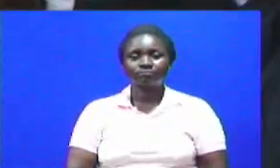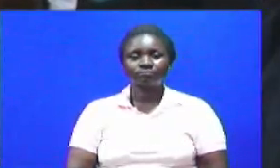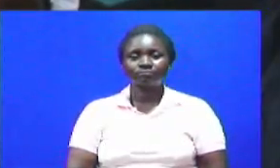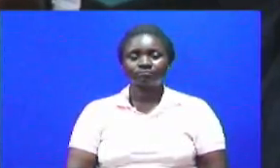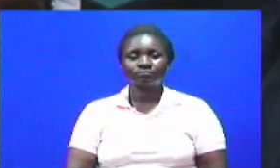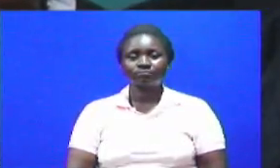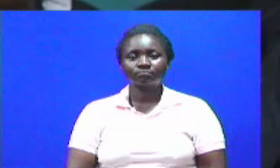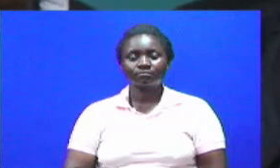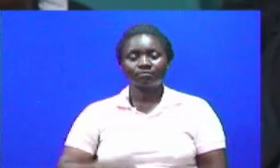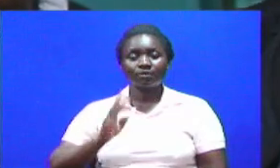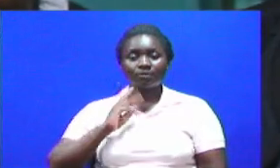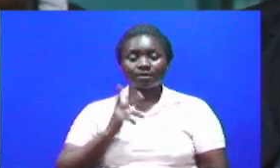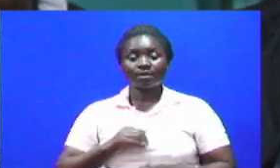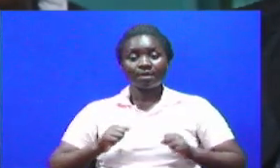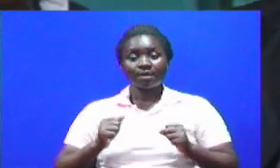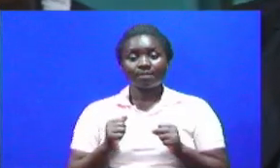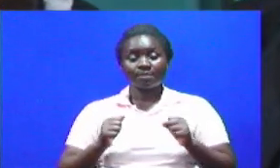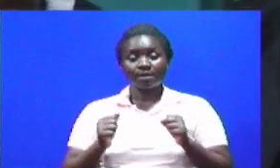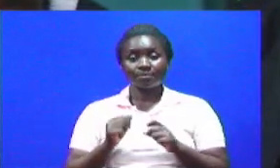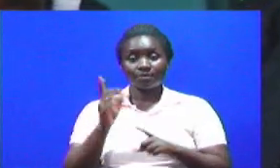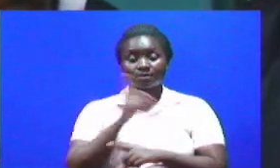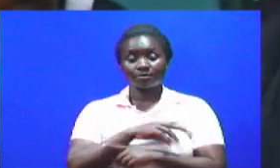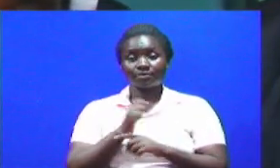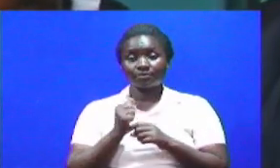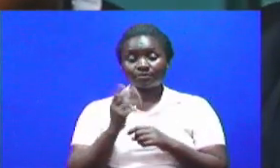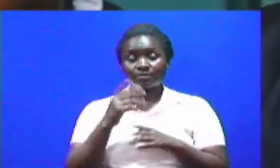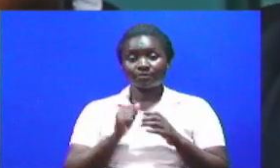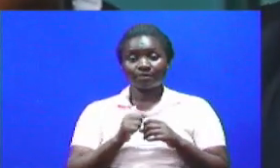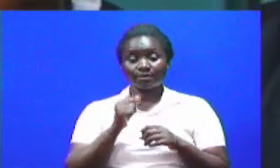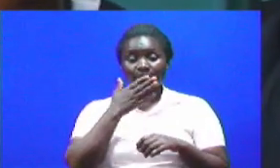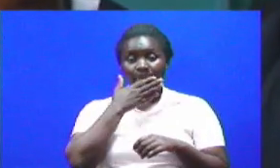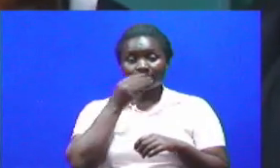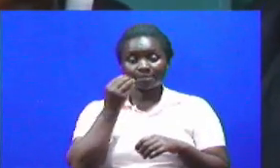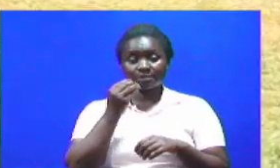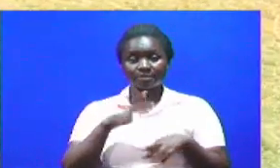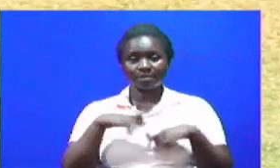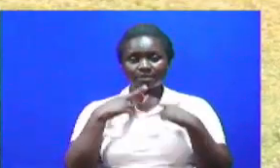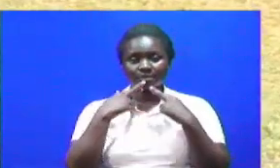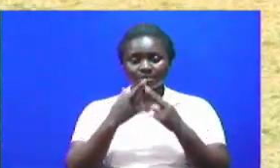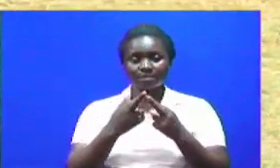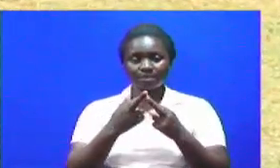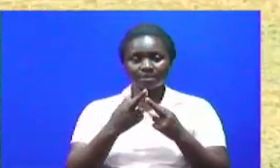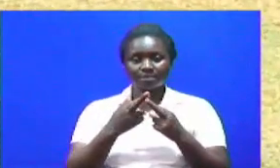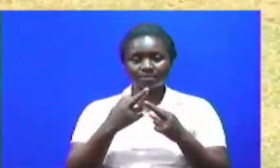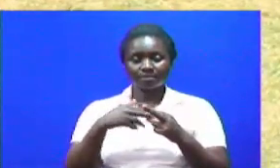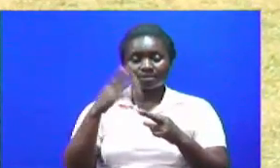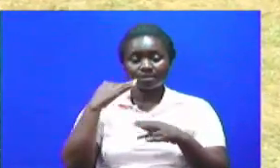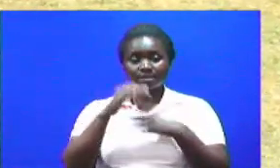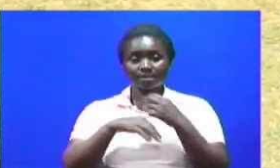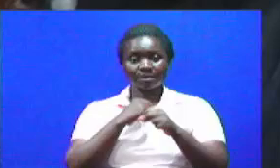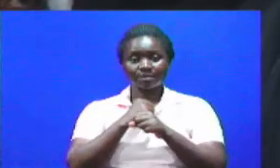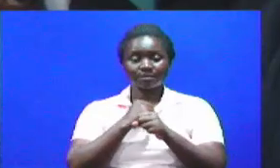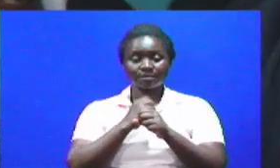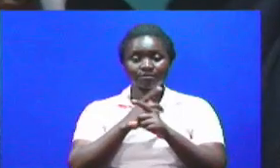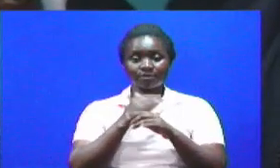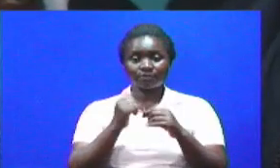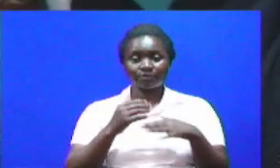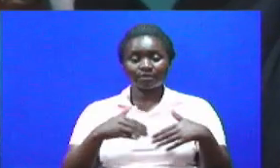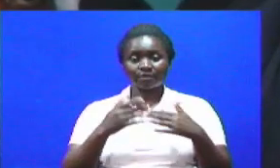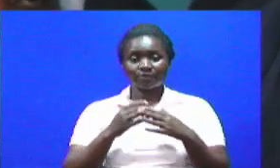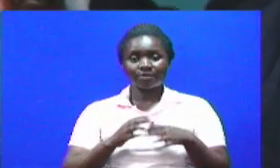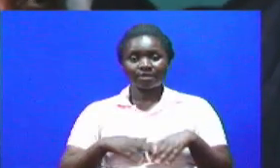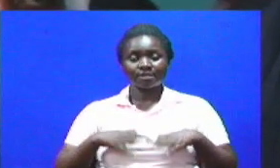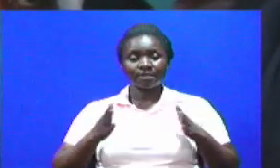Wabiri nomo gokomo nene itukulia lero asama Tokyo aya kwa nyoru mwako era. Aya to